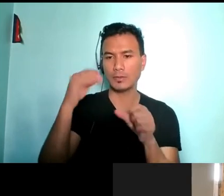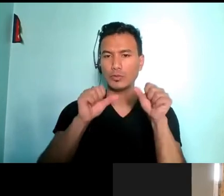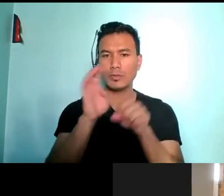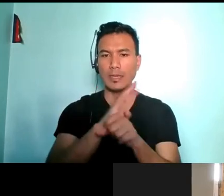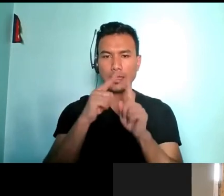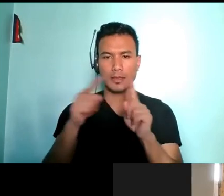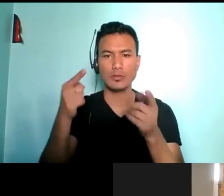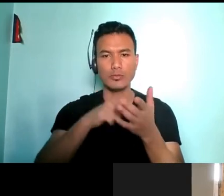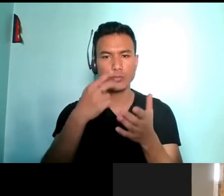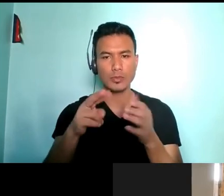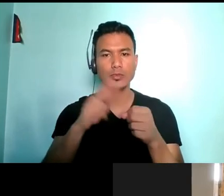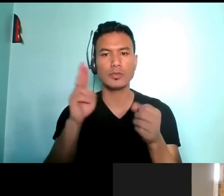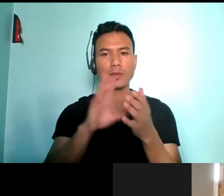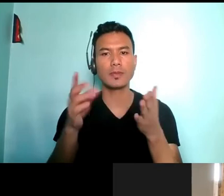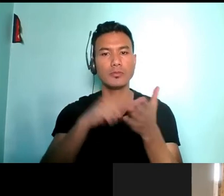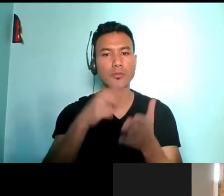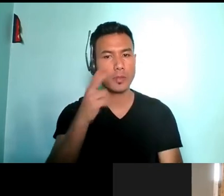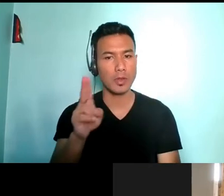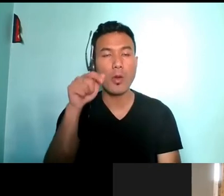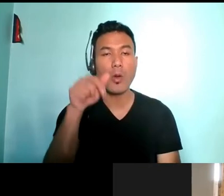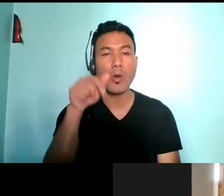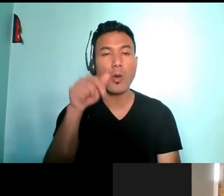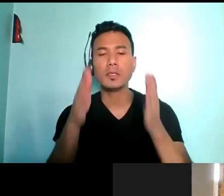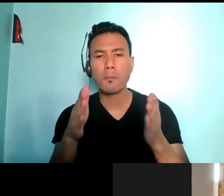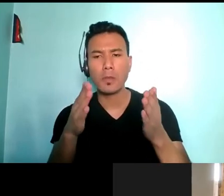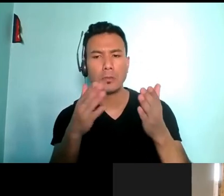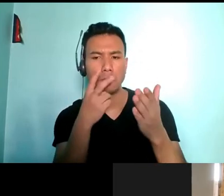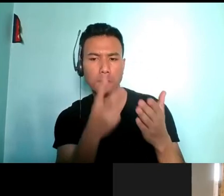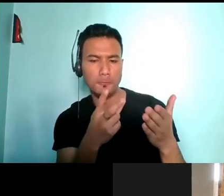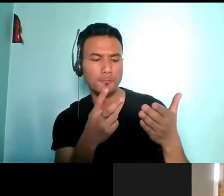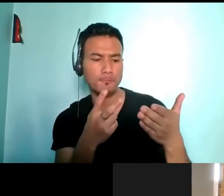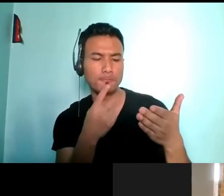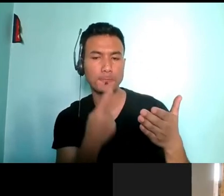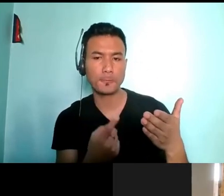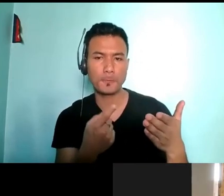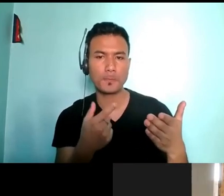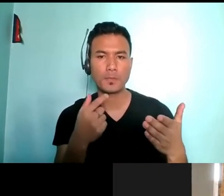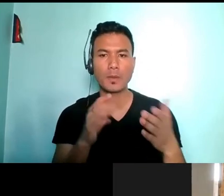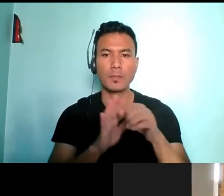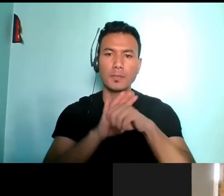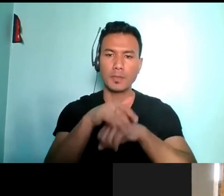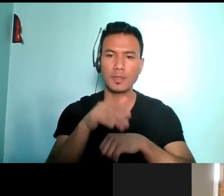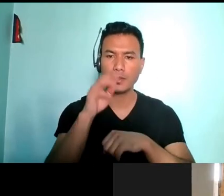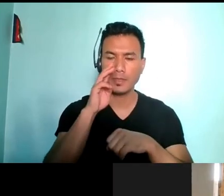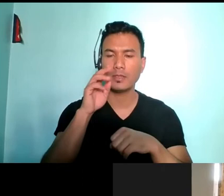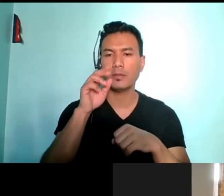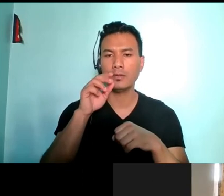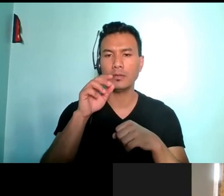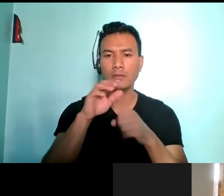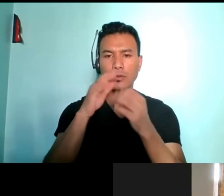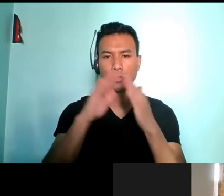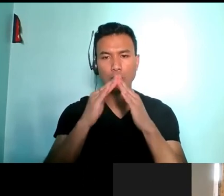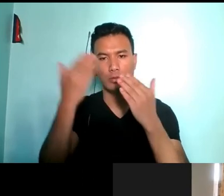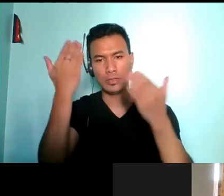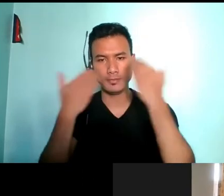भयो होइन चैतदेखि सुरु भयो र अहिलेसम्मको लाई मात्रै केसेसलाई हेर्ने हो भनेदेखि पनि म्याक्सिमम् केसेसहरू भनेको चाहिँ डोमेस्टिक